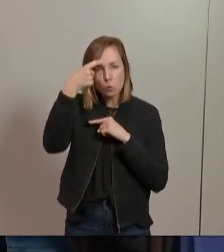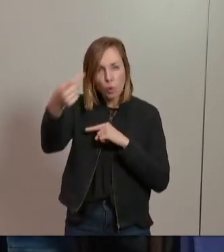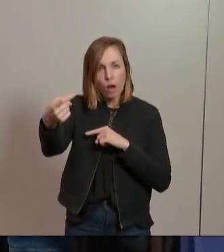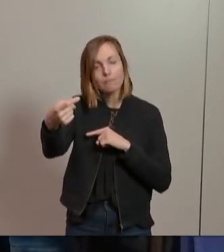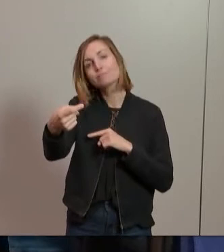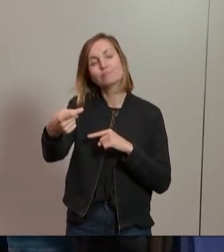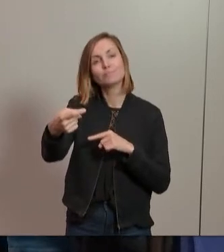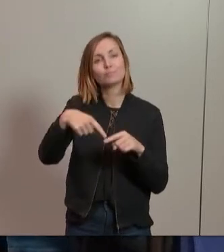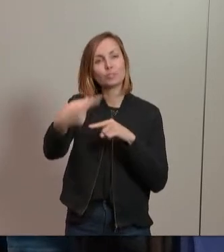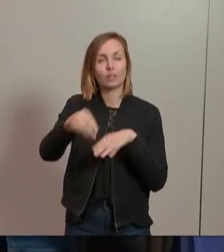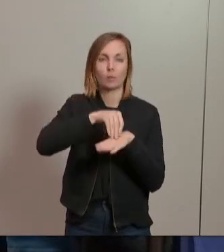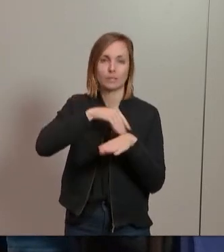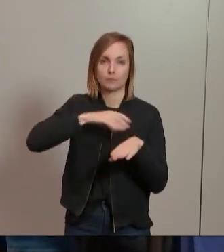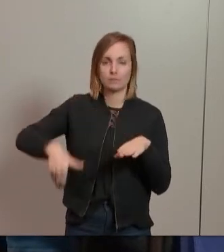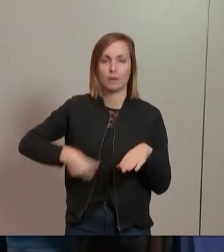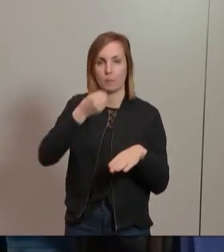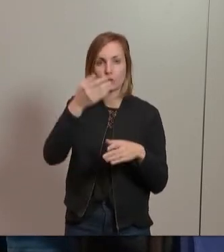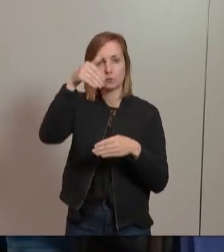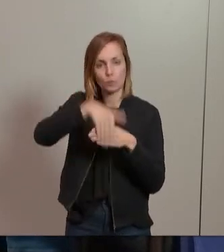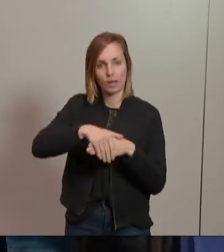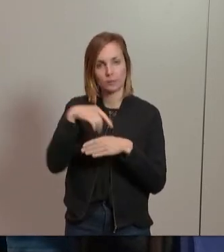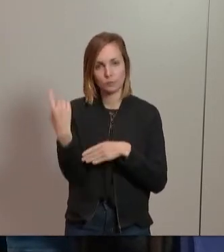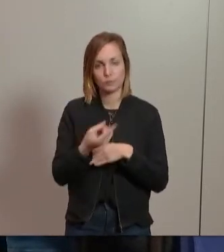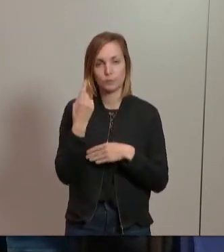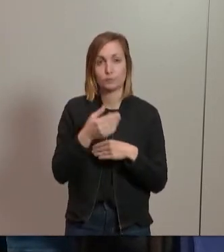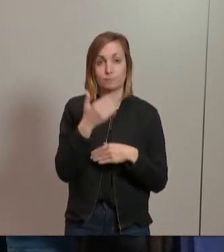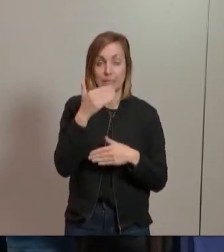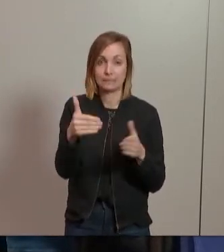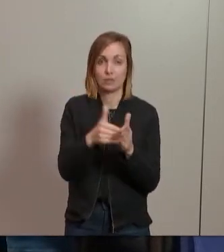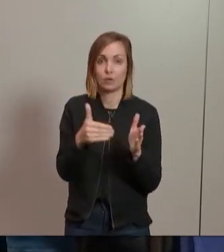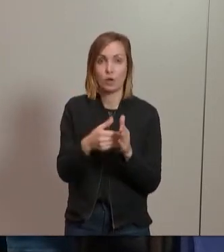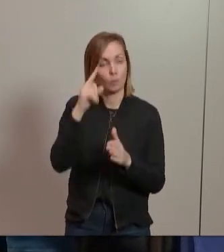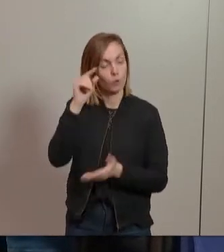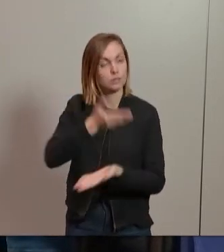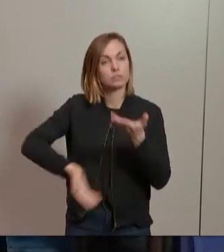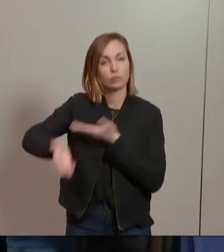pour le prochain conseil municipal. Bonne soirée à toutes et tous. Encore merci pour les échanges.